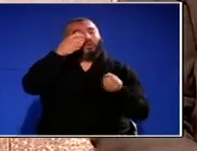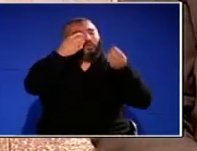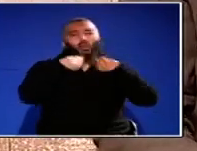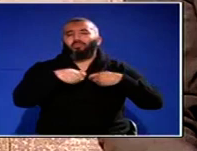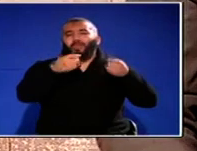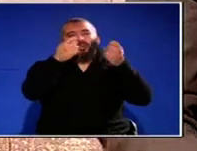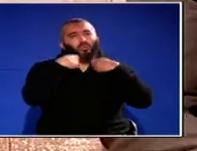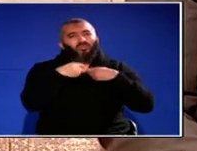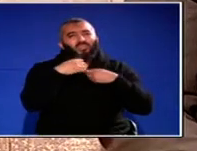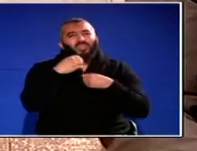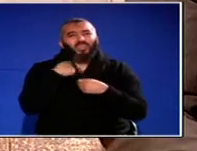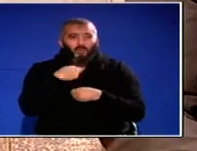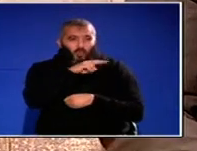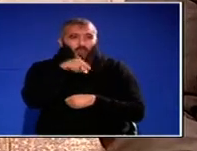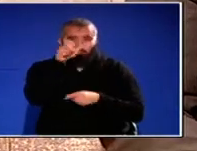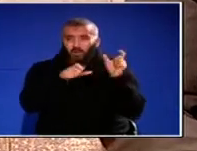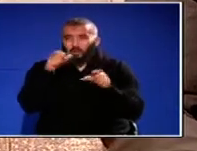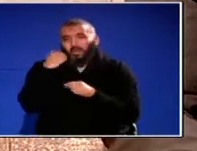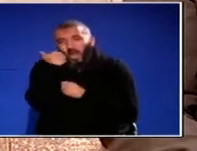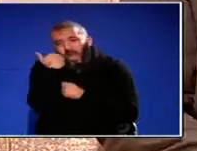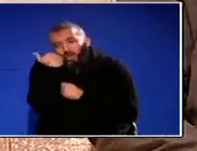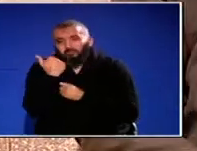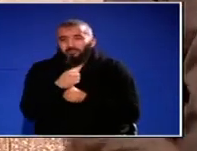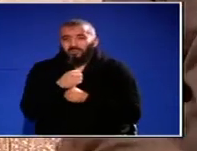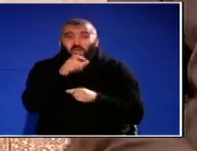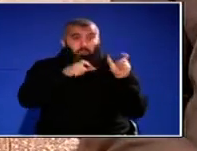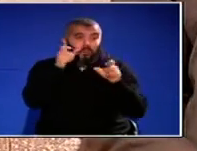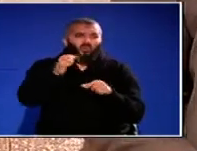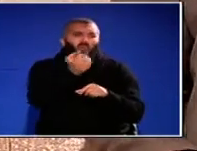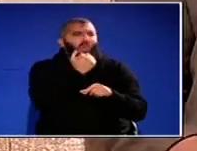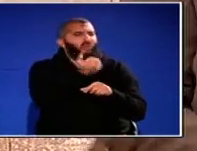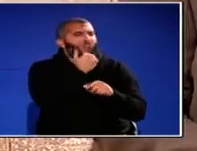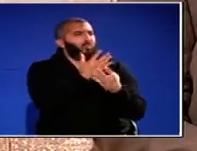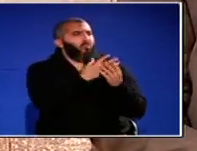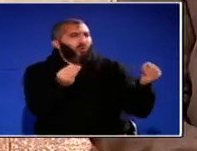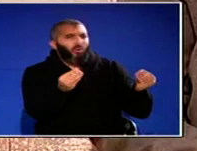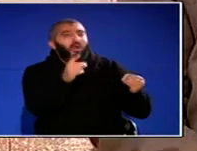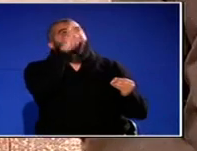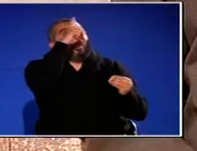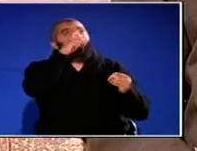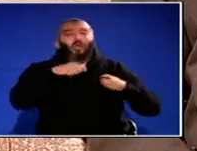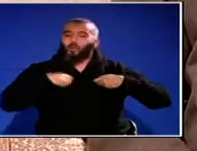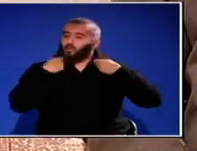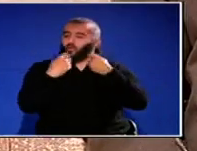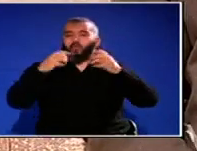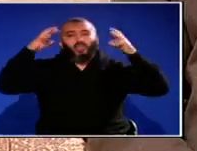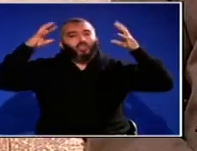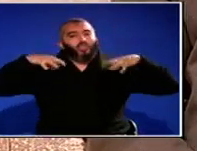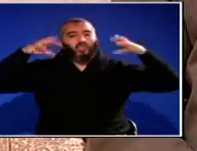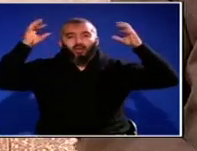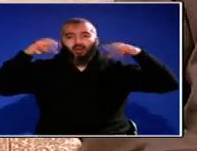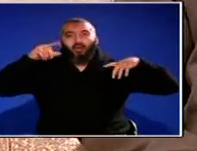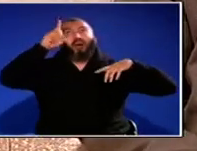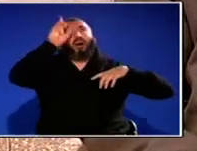عز وجل ربي بقى علينا النعمة واستر في دقيقة. شيخ الحمد لله رب العالمين وعلى آله وأصحابه، أصلي اللهم